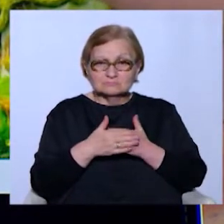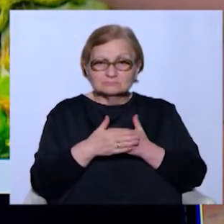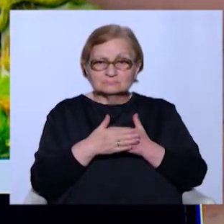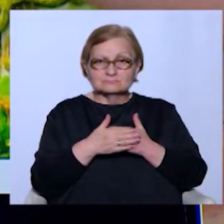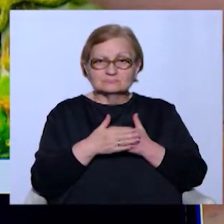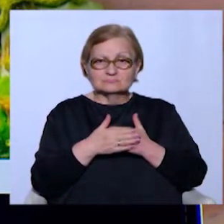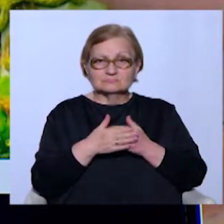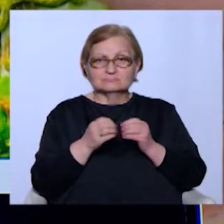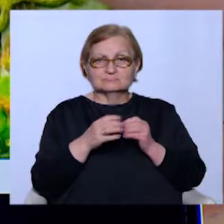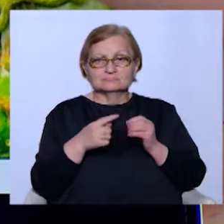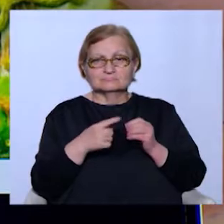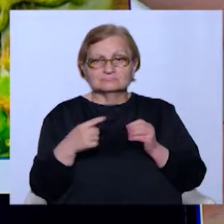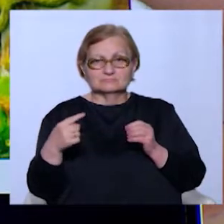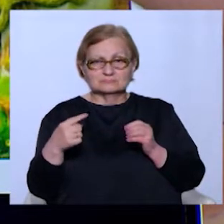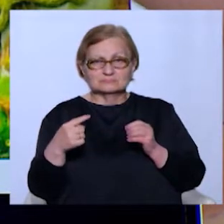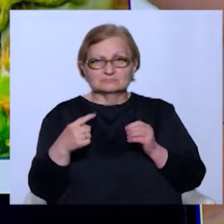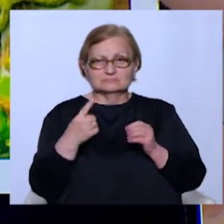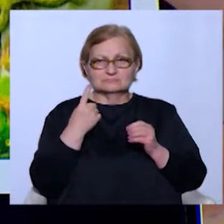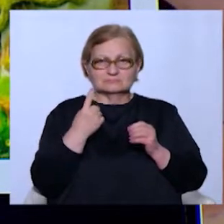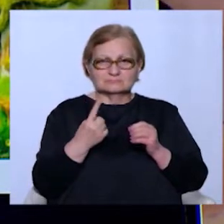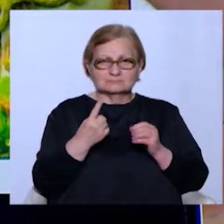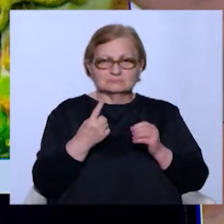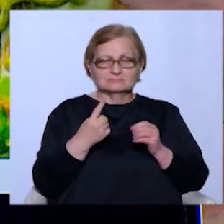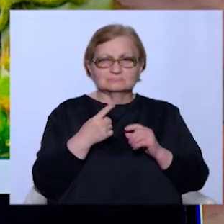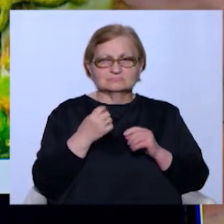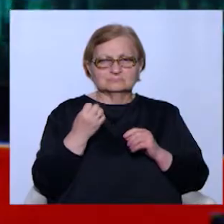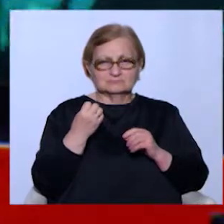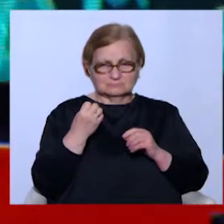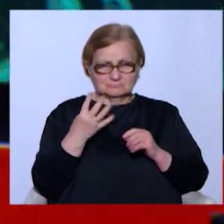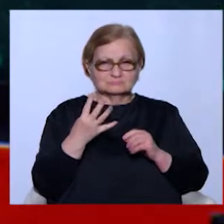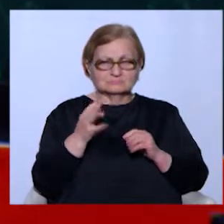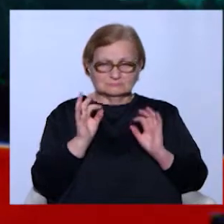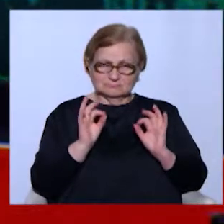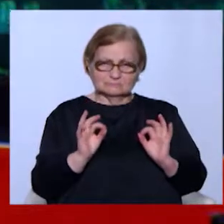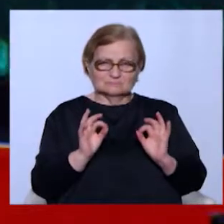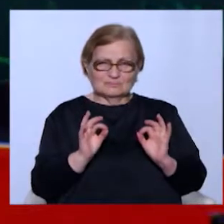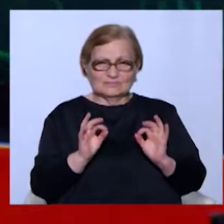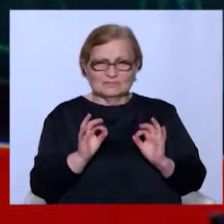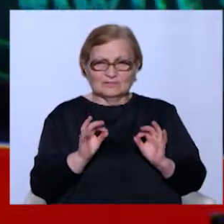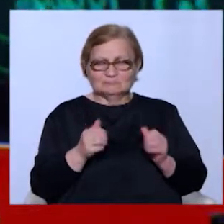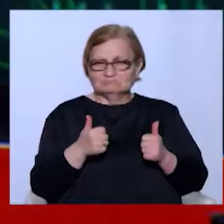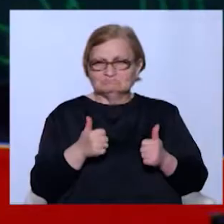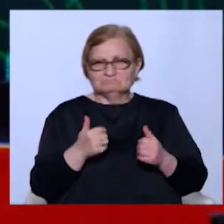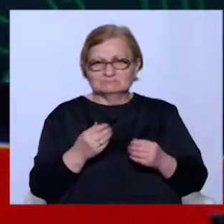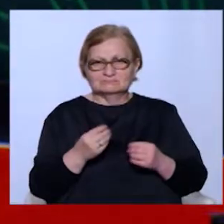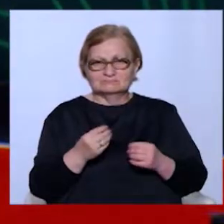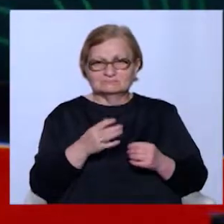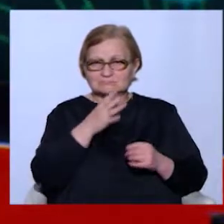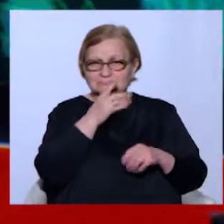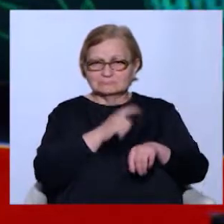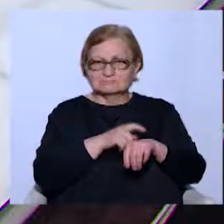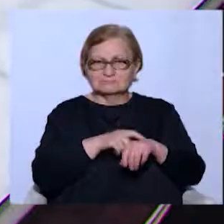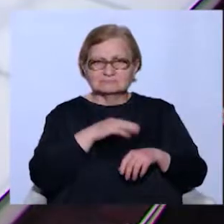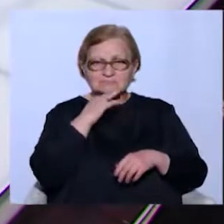კარს. 15-ს გამოვაკლოთ 1. ხო ნამდვილად 14-ია. შვენიერია. დრო